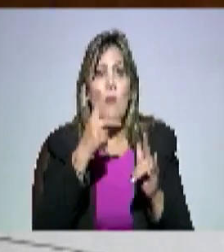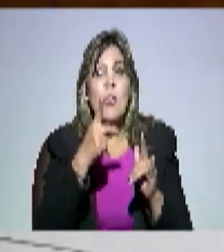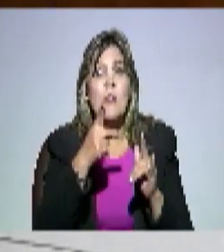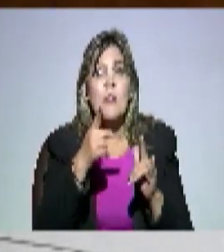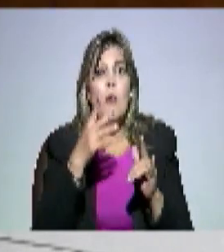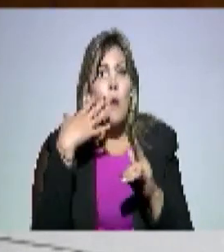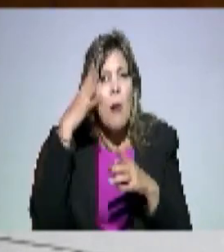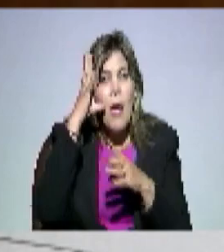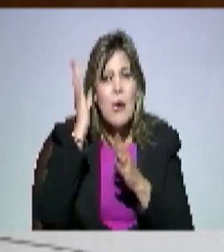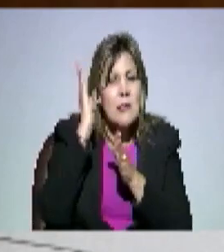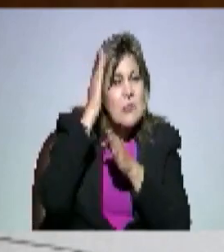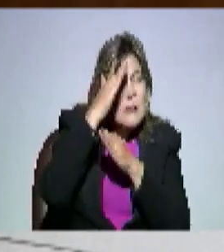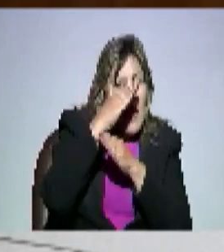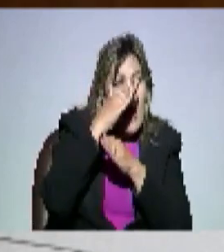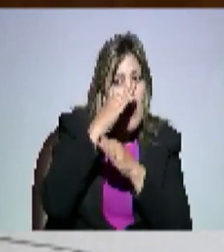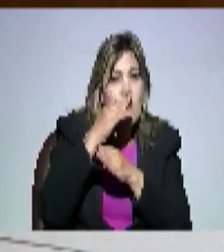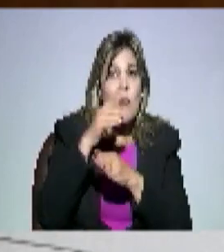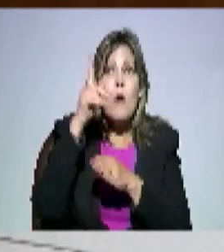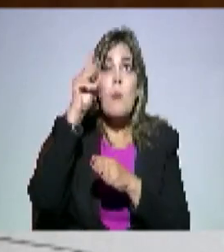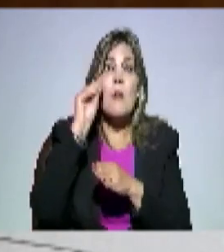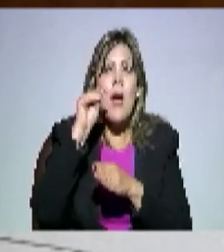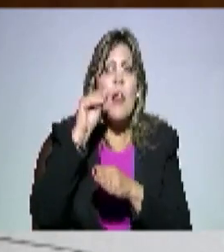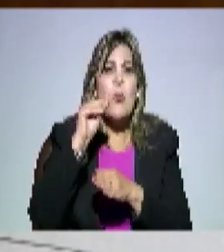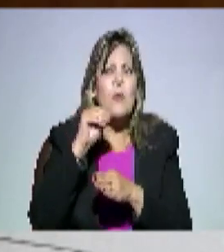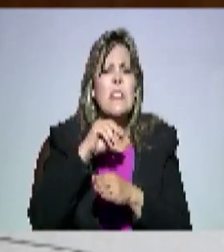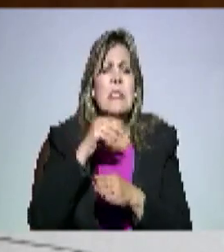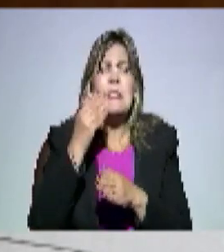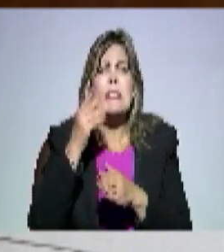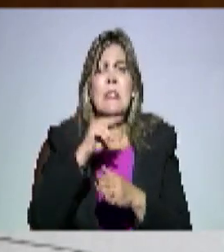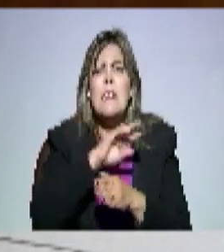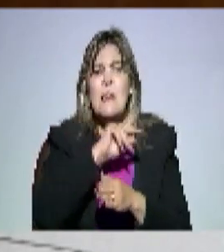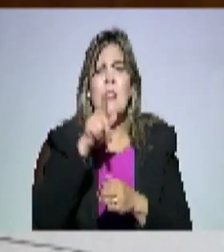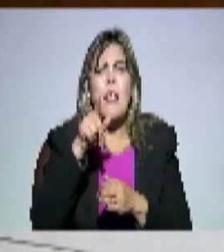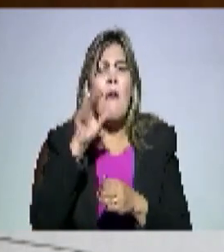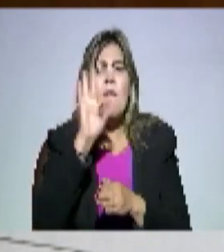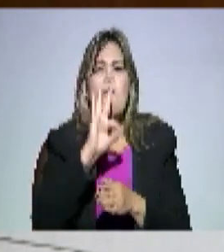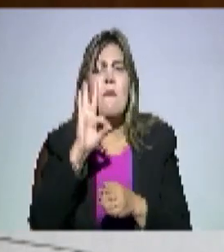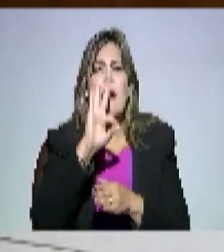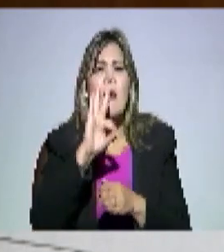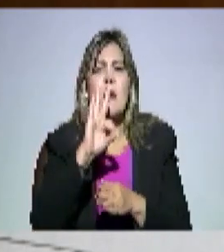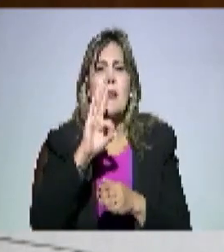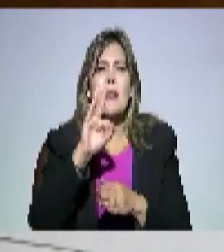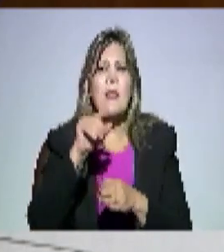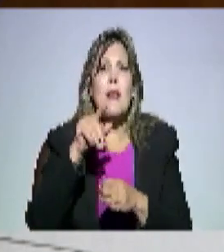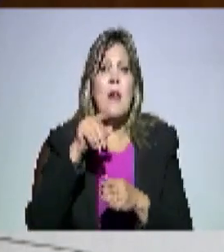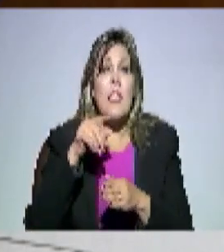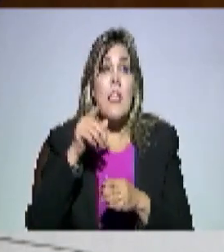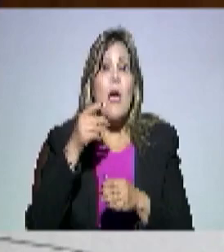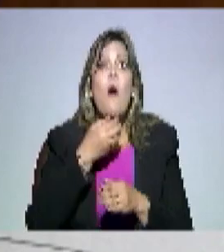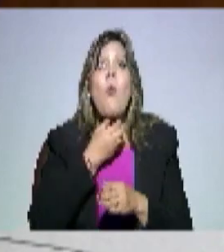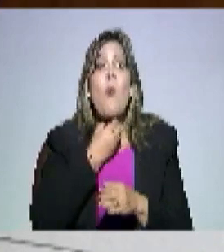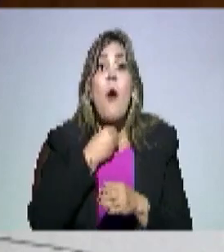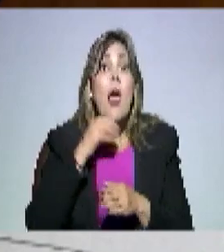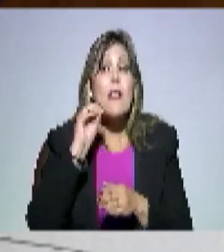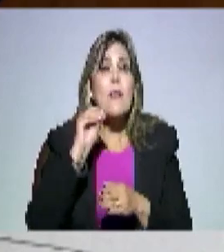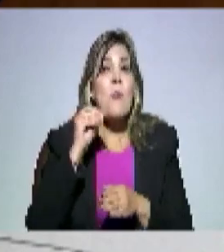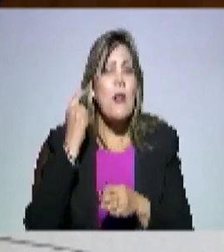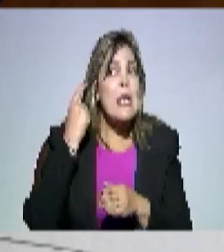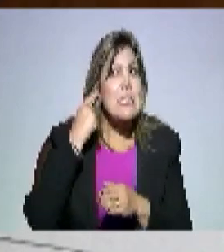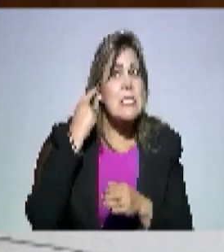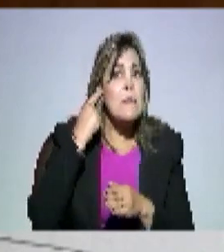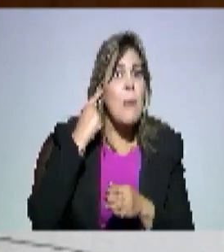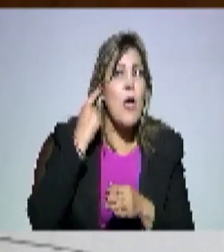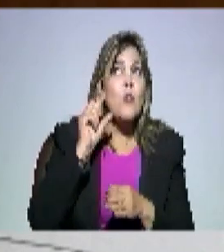فرنا قال لادم ادم ادم اين انت الان فقال ل ربنا كده سمعت صوتك فخشيت لاني